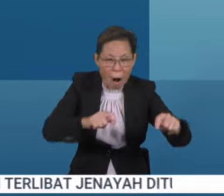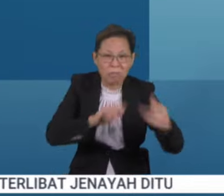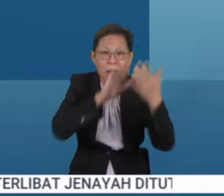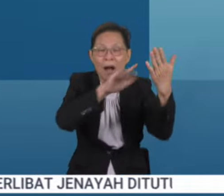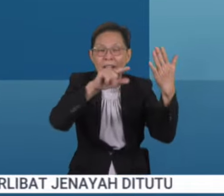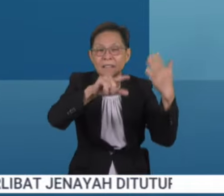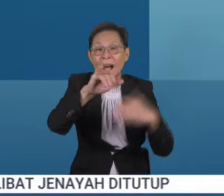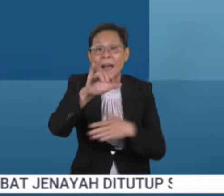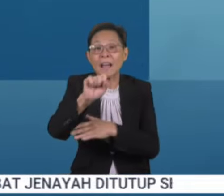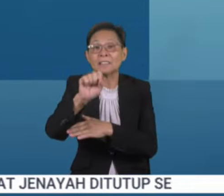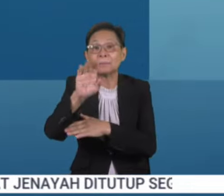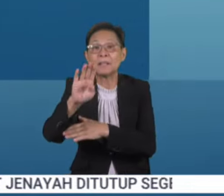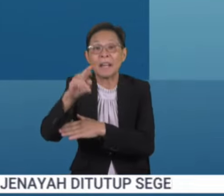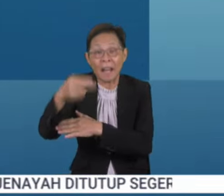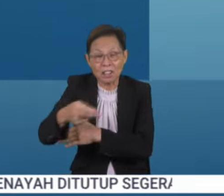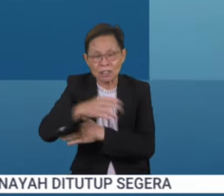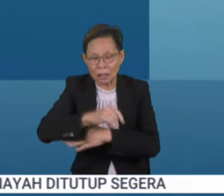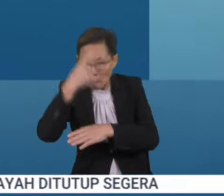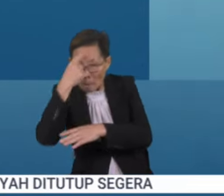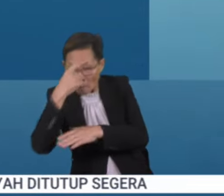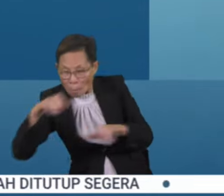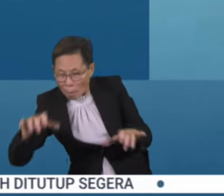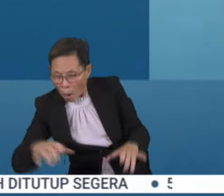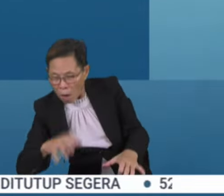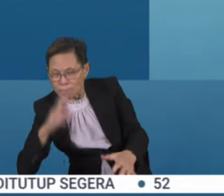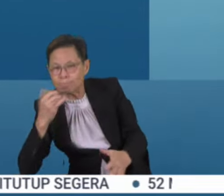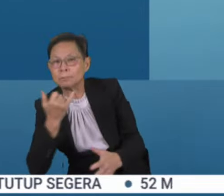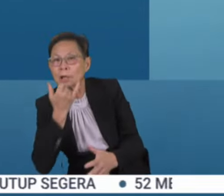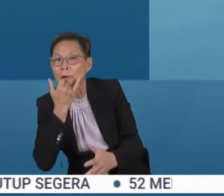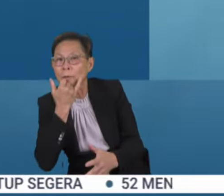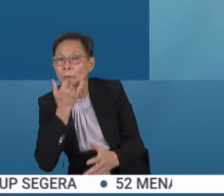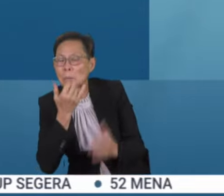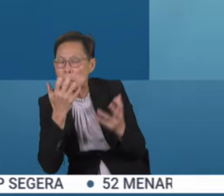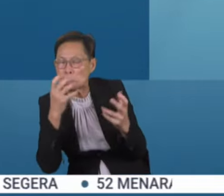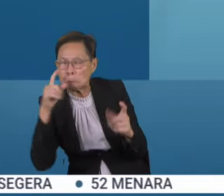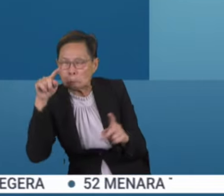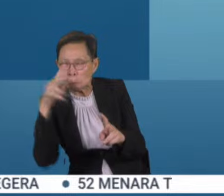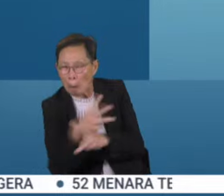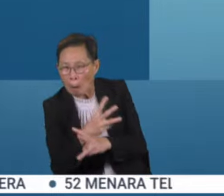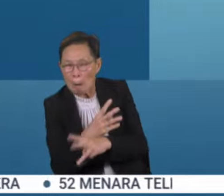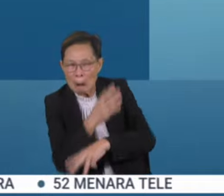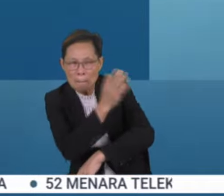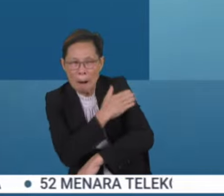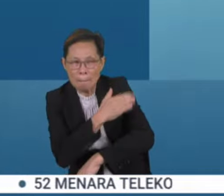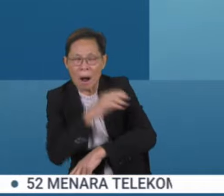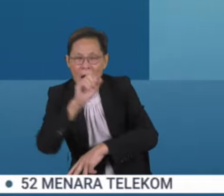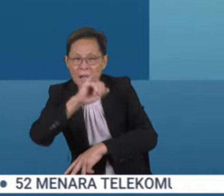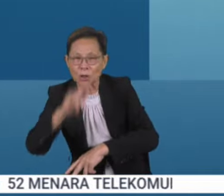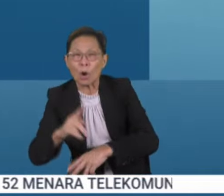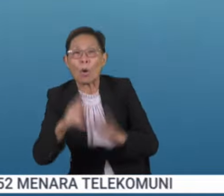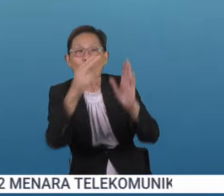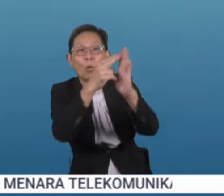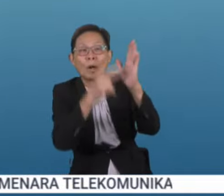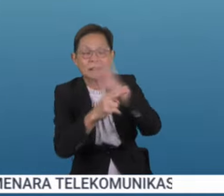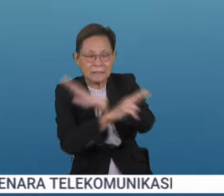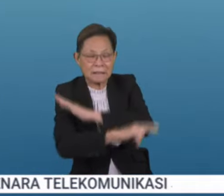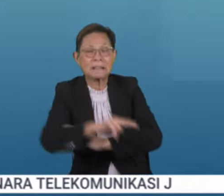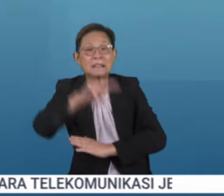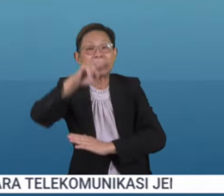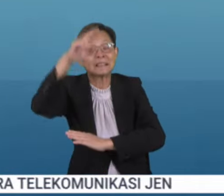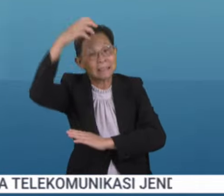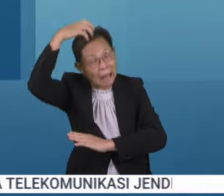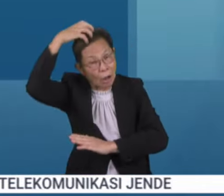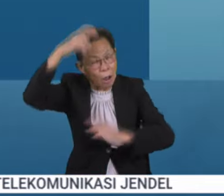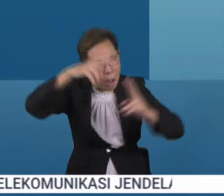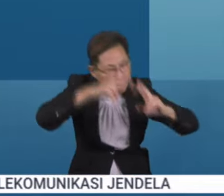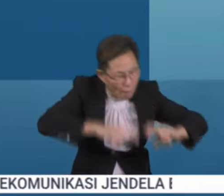terhadap GISBH yang disyaki melakukan jenayah berat. Baginda turut menggesa jawatankuasa Fatwa Negeri Selangor mengkaji